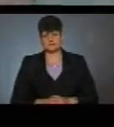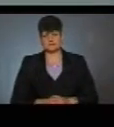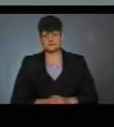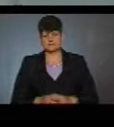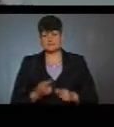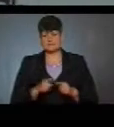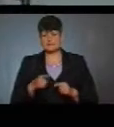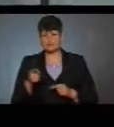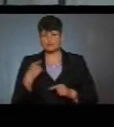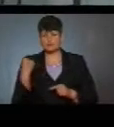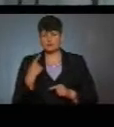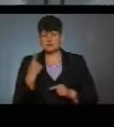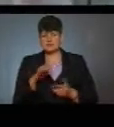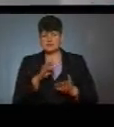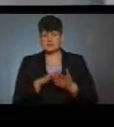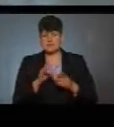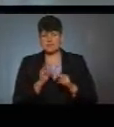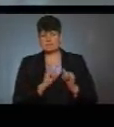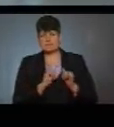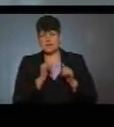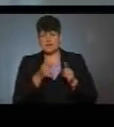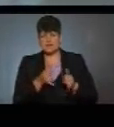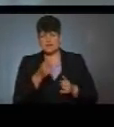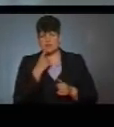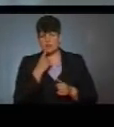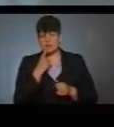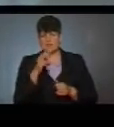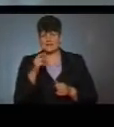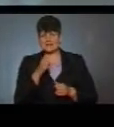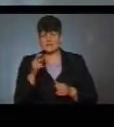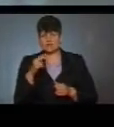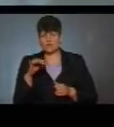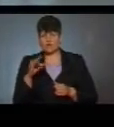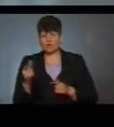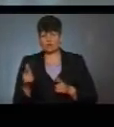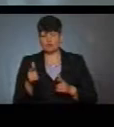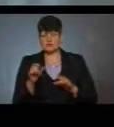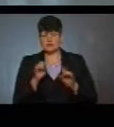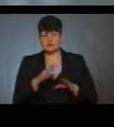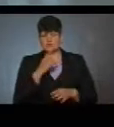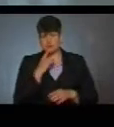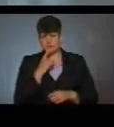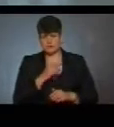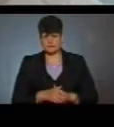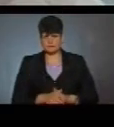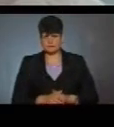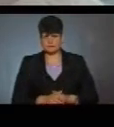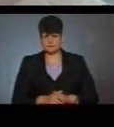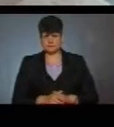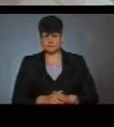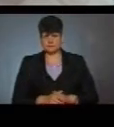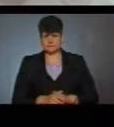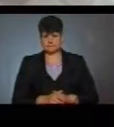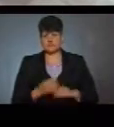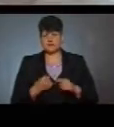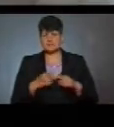Це Тернопільський обласний центр переливання крові. Христина Довгалюк готується до здачі крові. Дуже